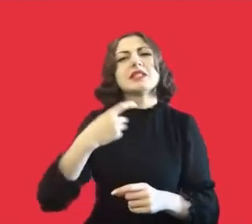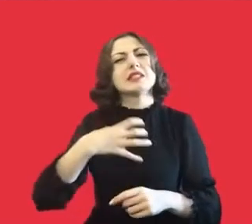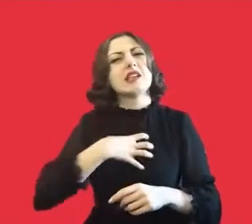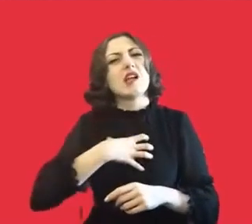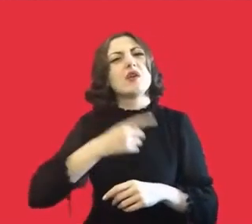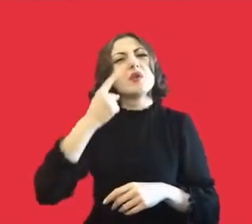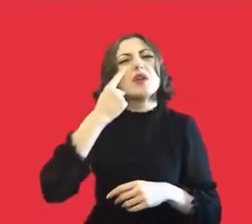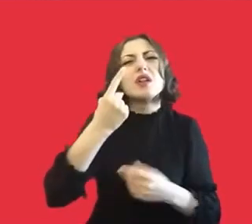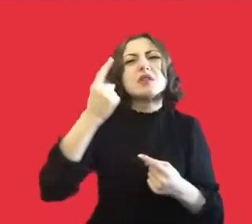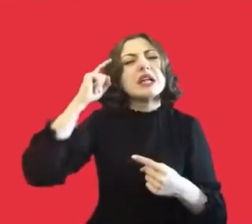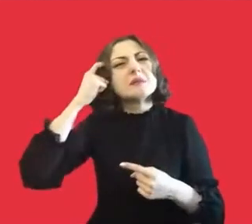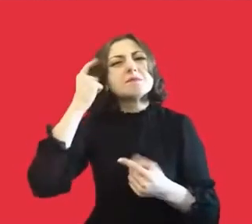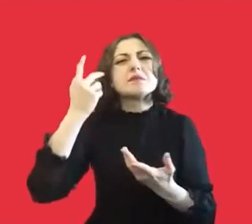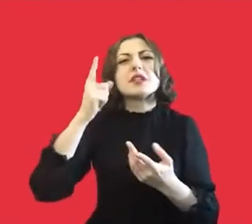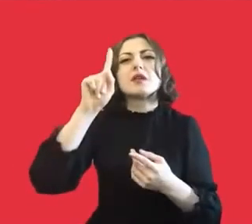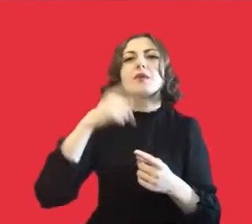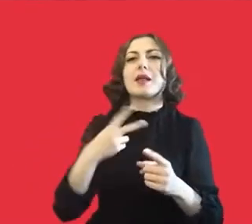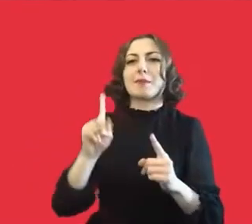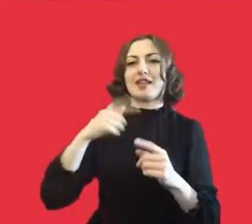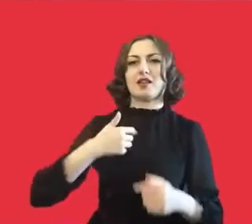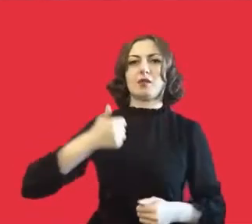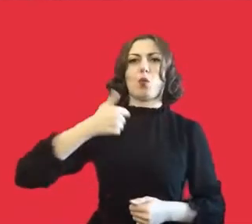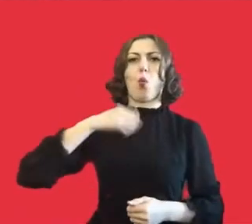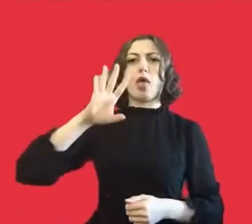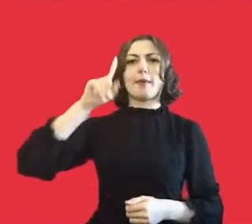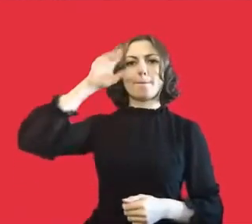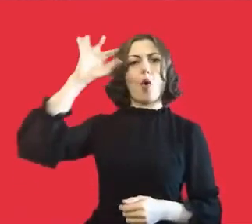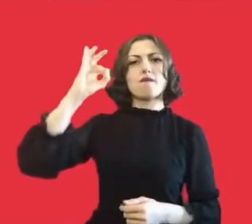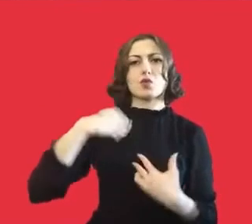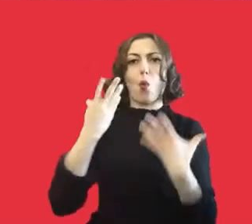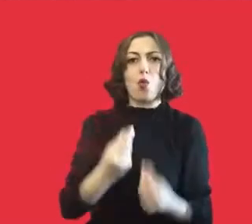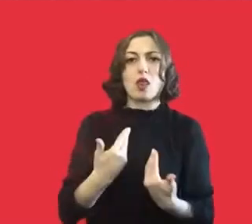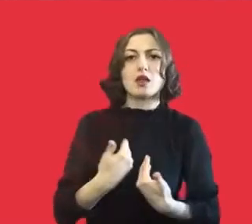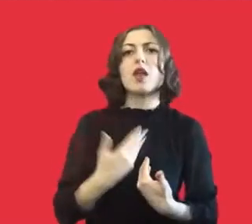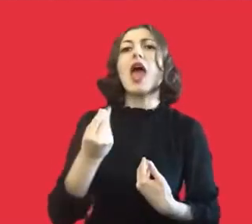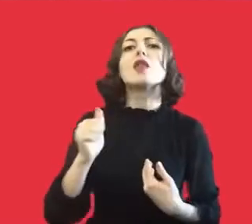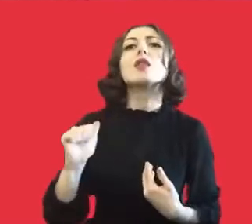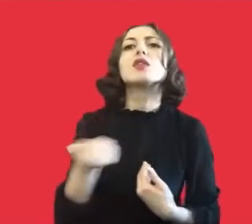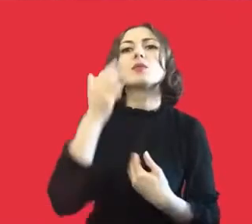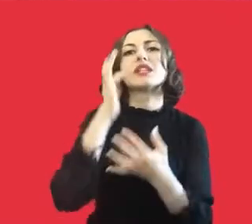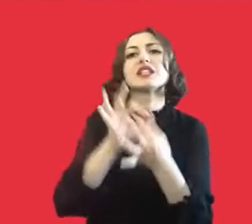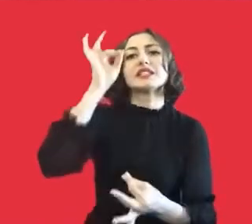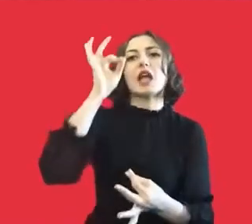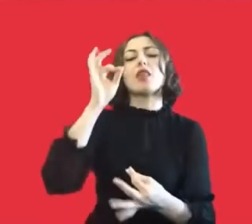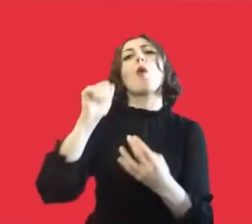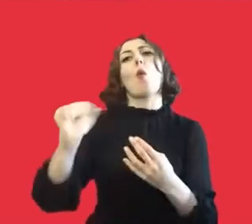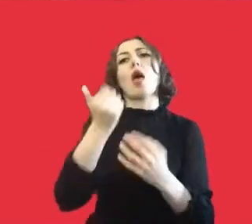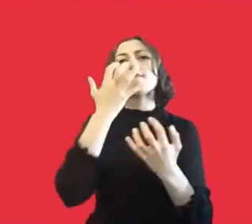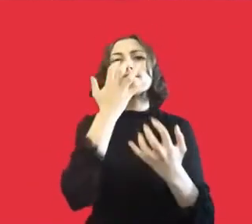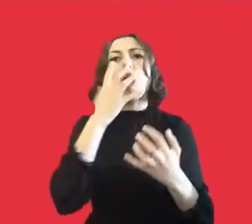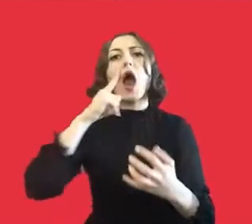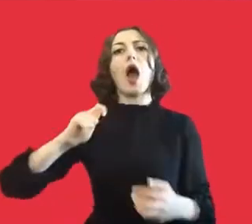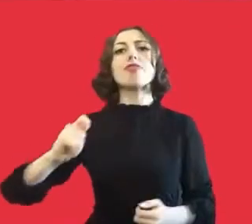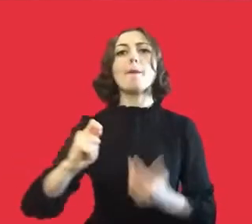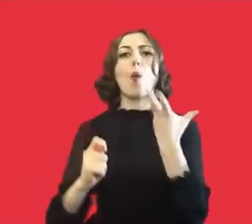öğretim üyesi olarak, bir akademisyen olarak bugün en önemli şeyin insan yetiştirmek olduğunu, en önemli şeyin